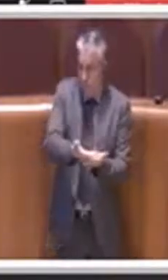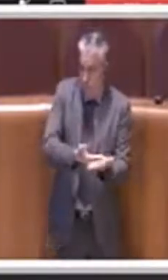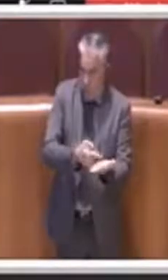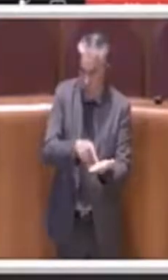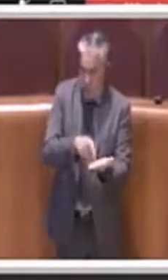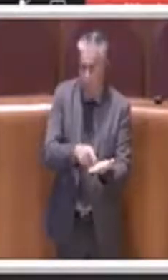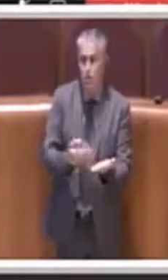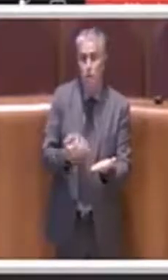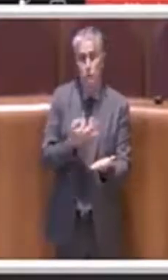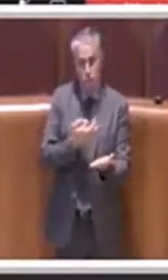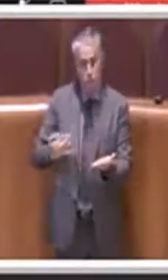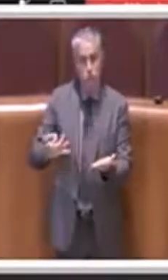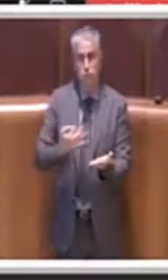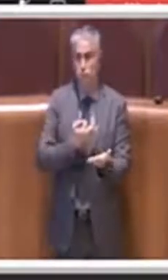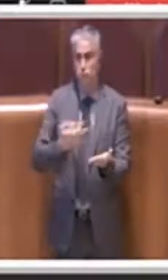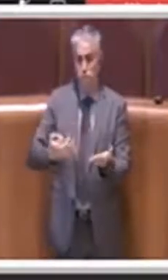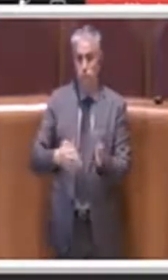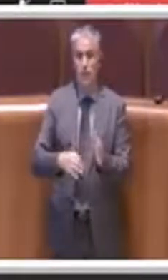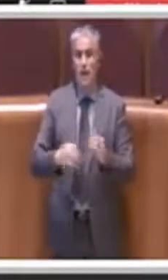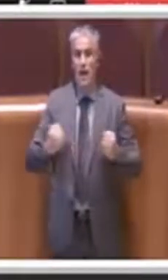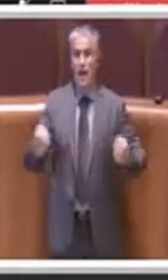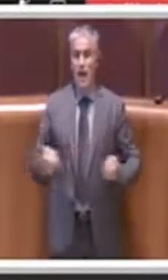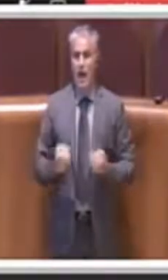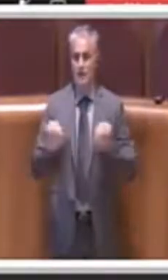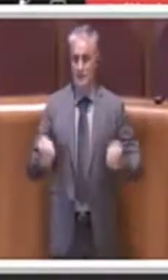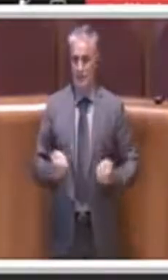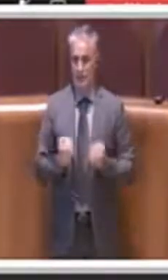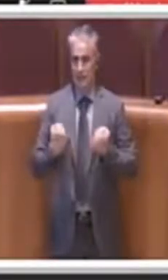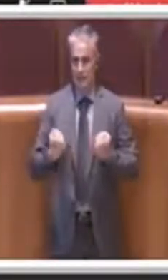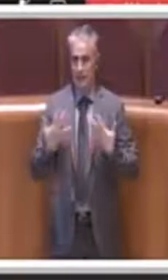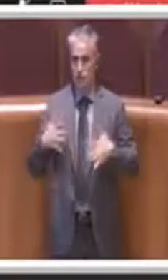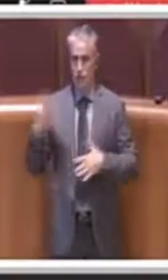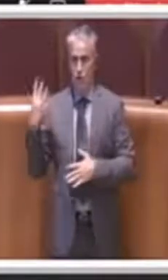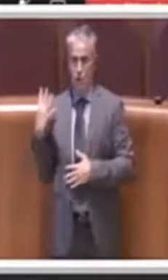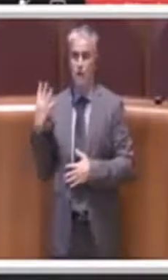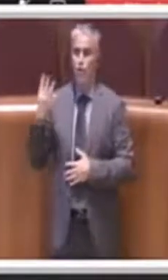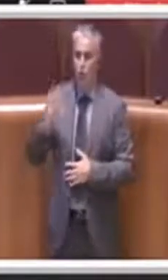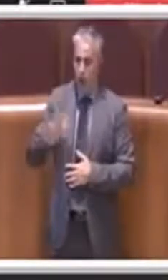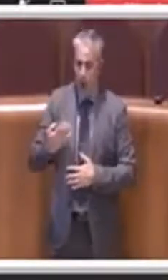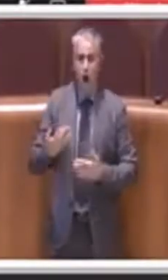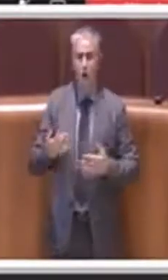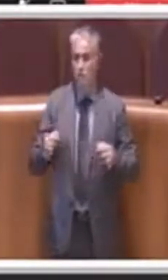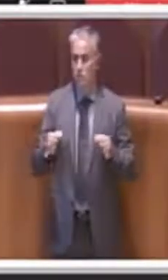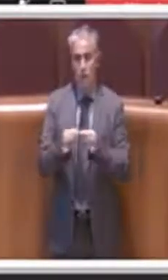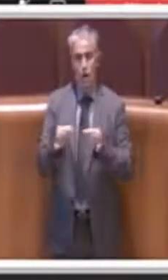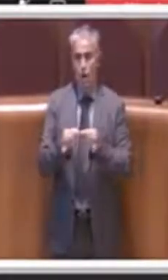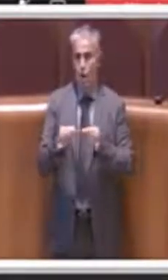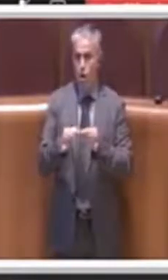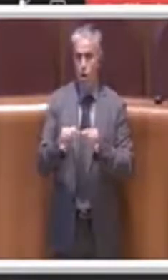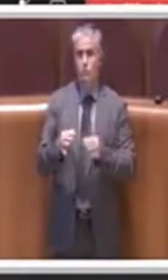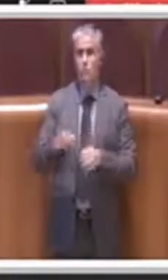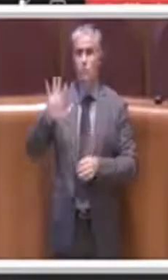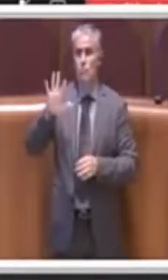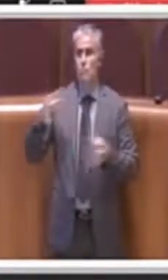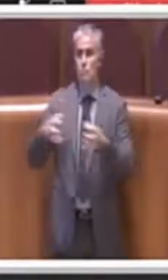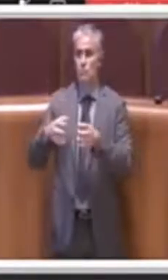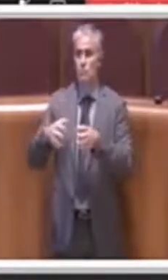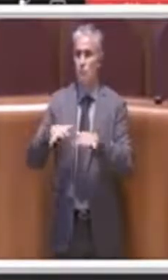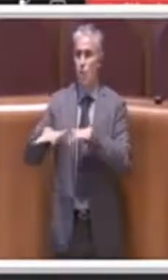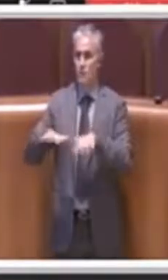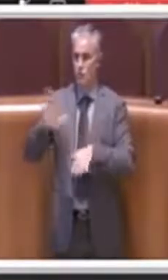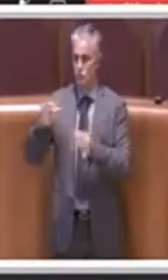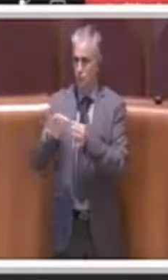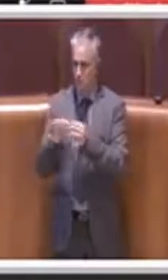linea con quello che è la nostra attività che portiamo avanti da 4 anni, in linea con le linee programmatiche del Movimento 5 Stelle, che tiene